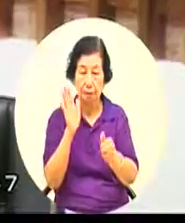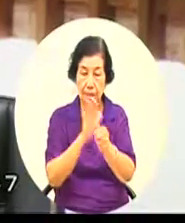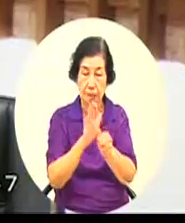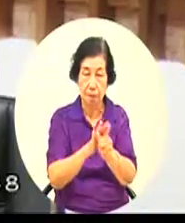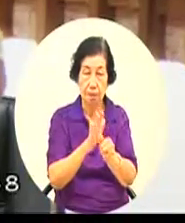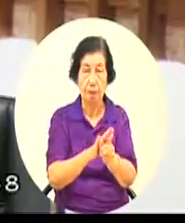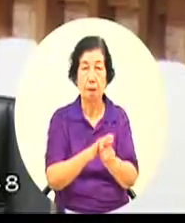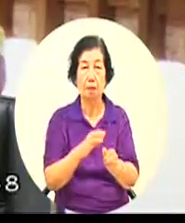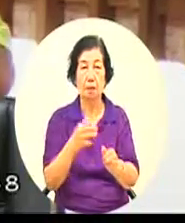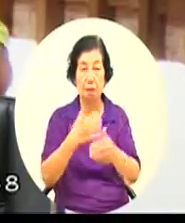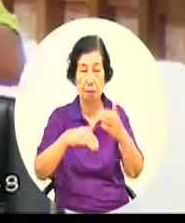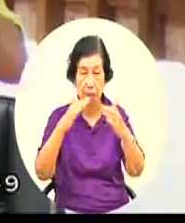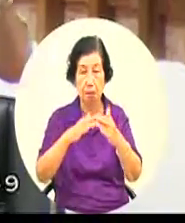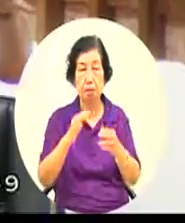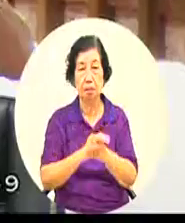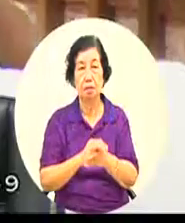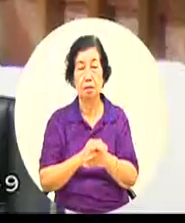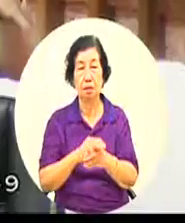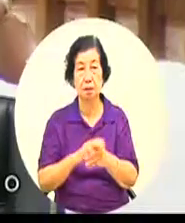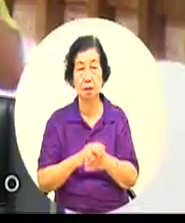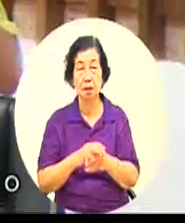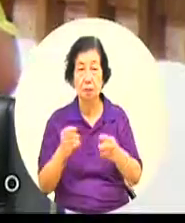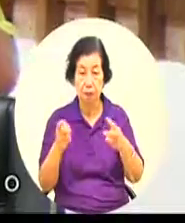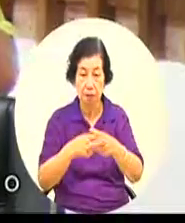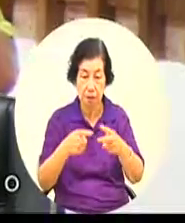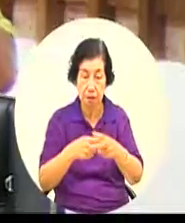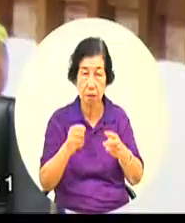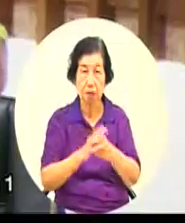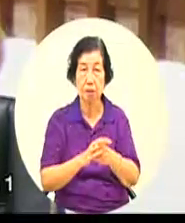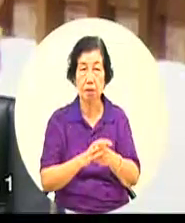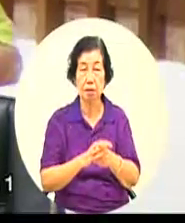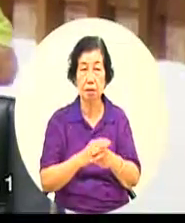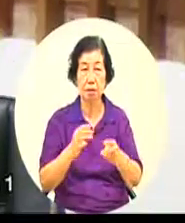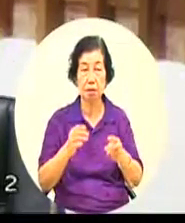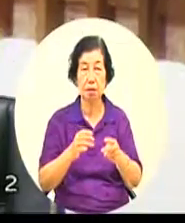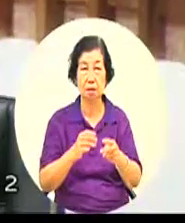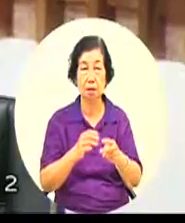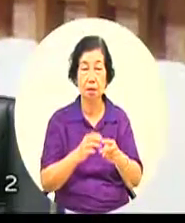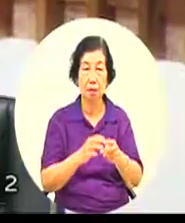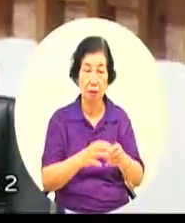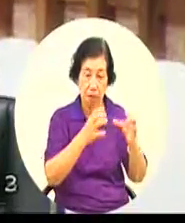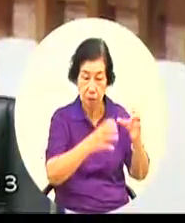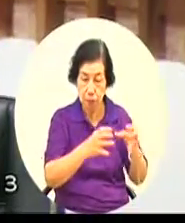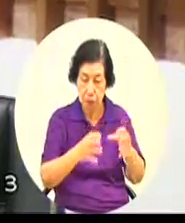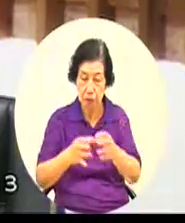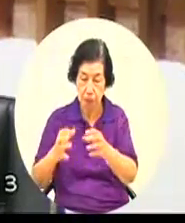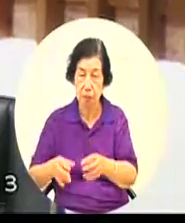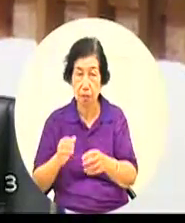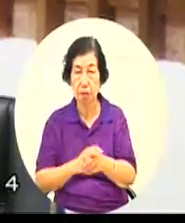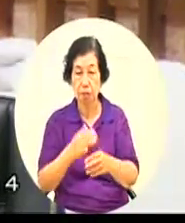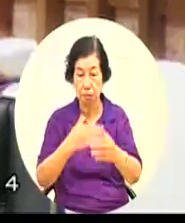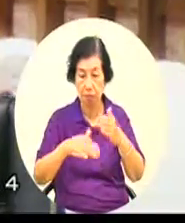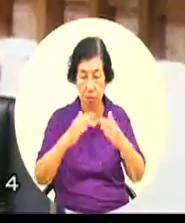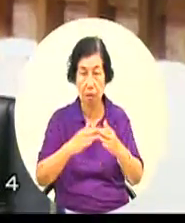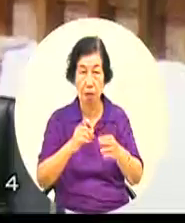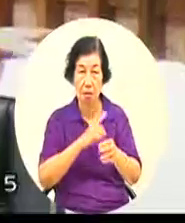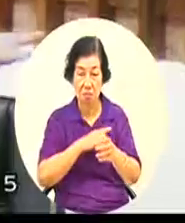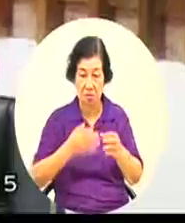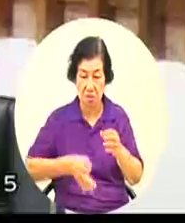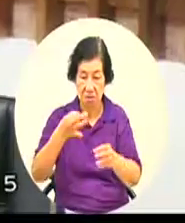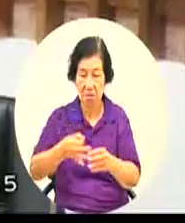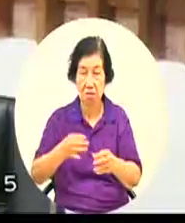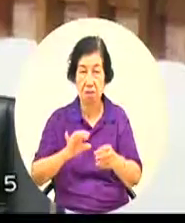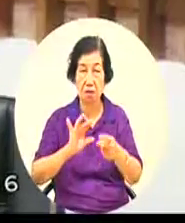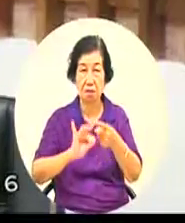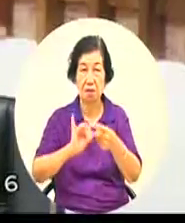校，吼、哦，有关小型的工程啊这些啦设施啦，吼、哦、啊，让学校来负担百分之以上嘛。好、哦、啊，因啊无即个迄